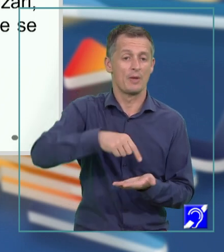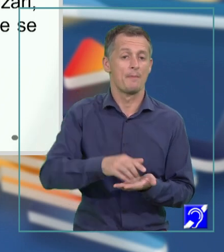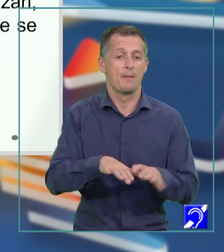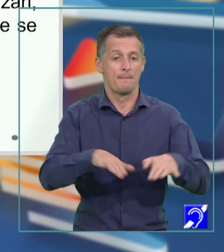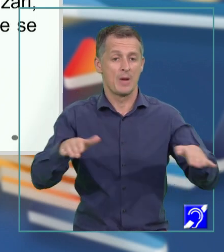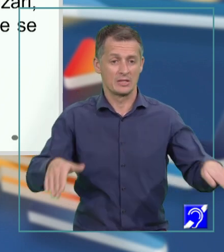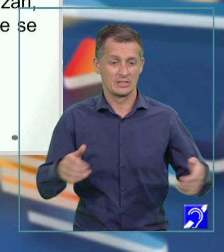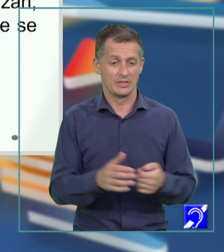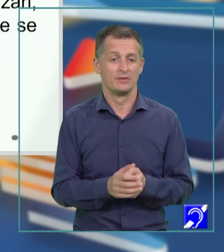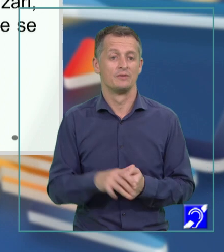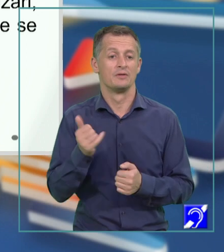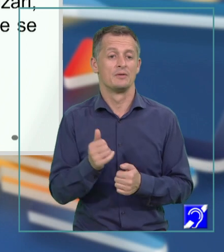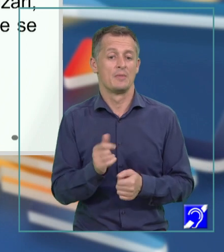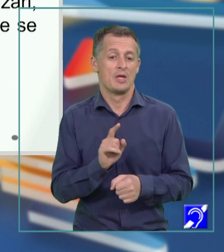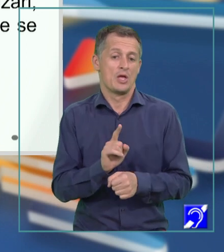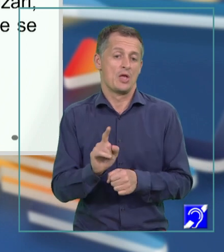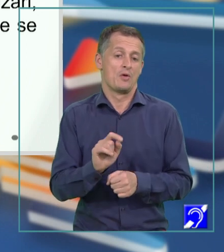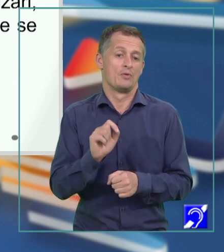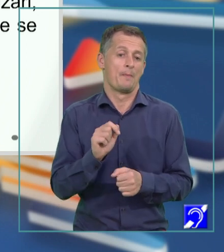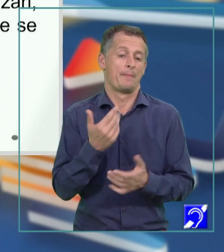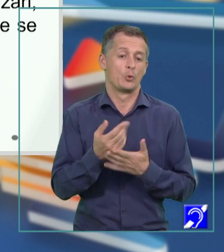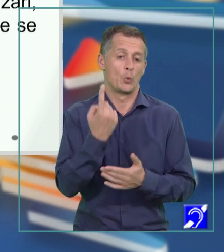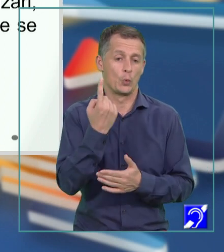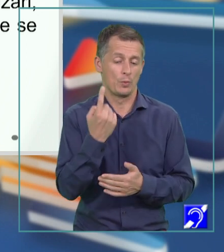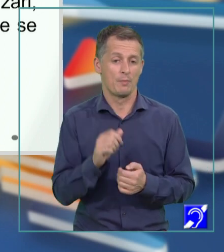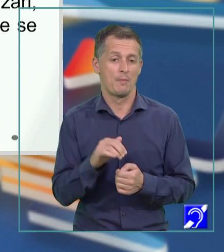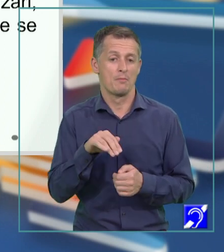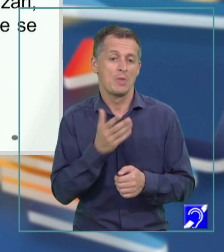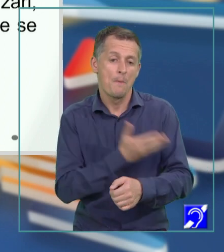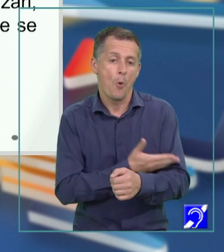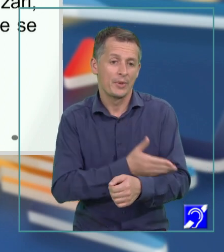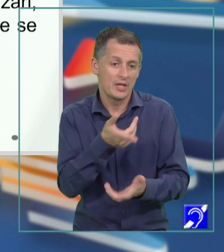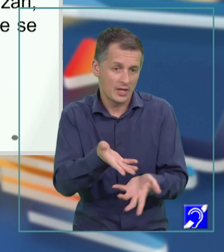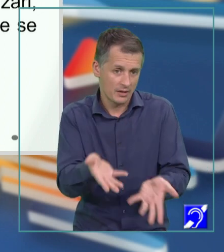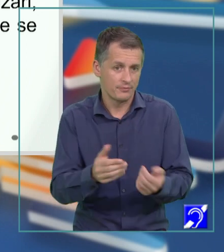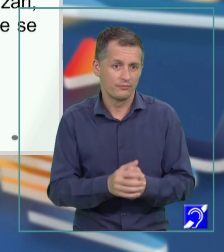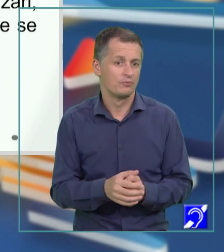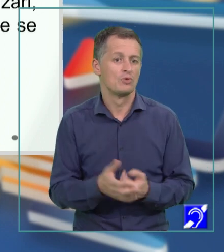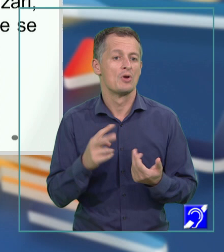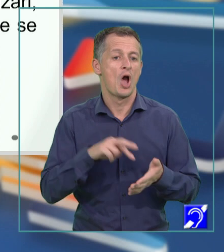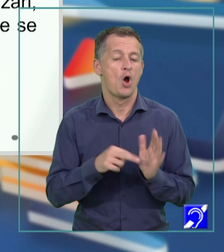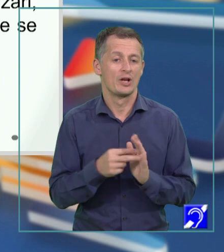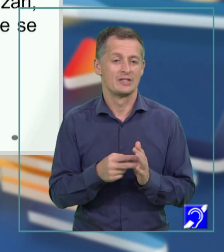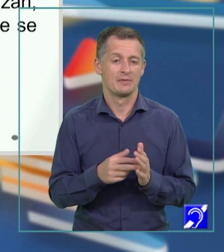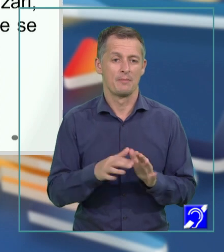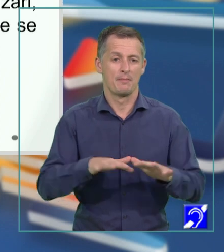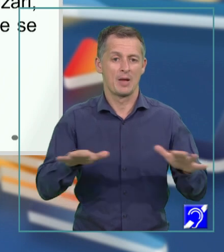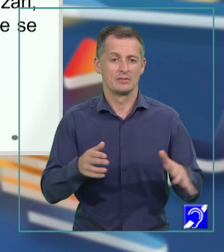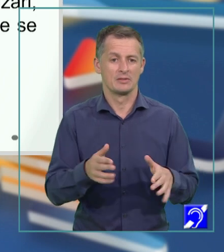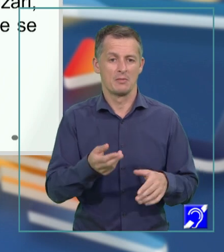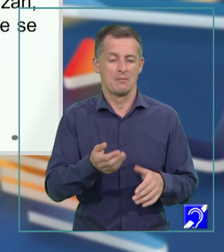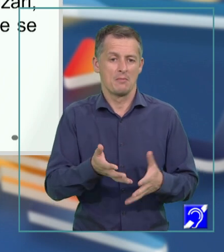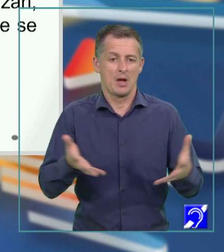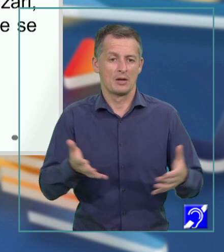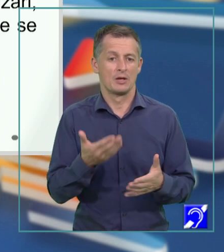de mobilier, nu? Deci, sensul numărul 1, B, 1. C. A organizat o masă mare în cinstea